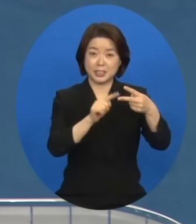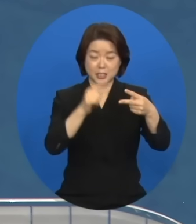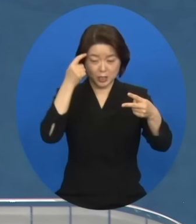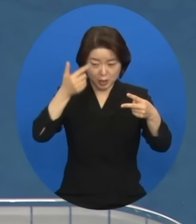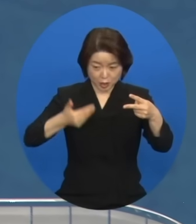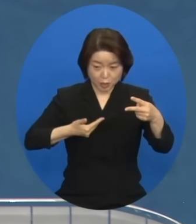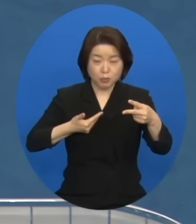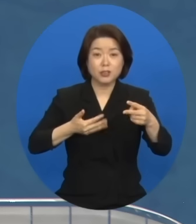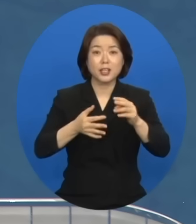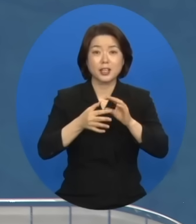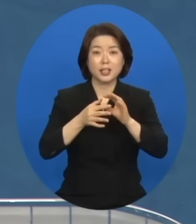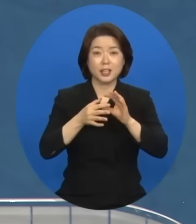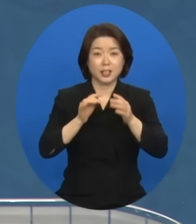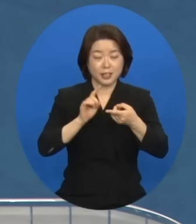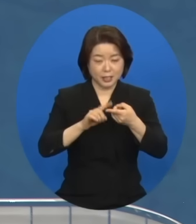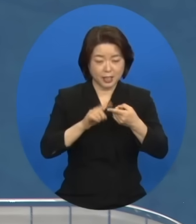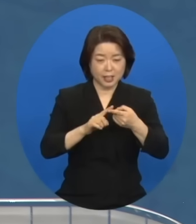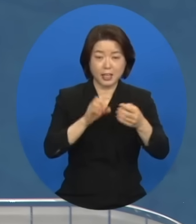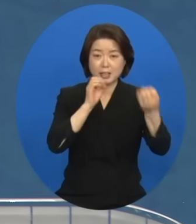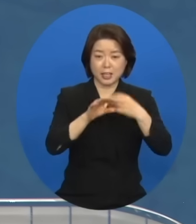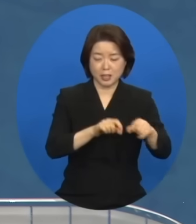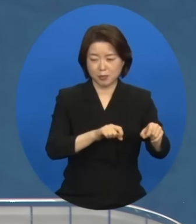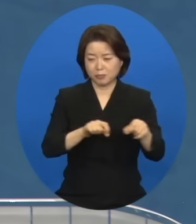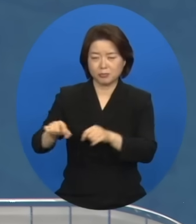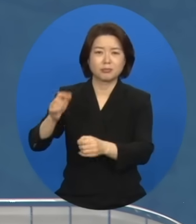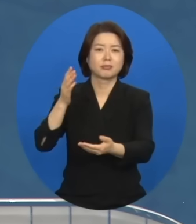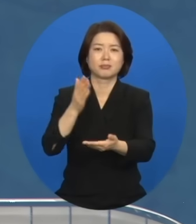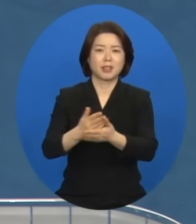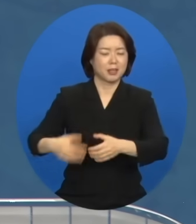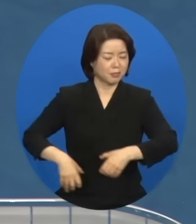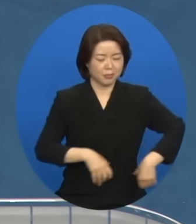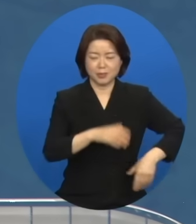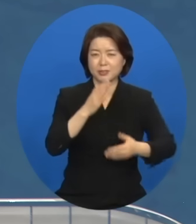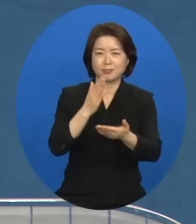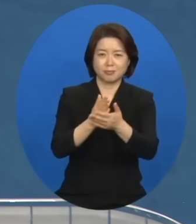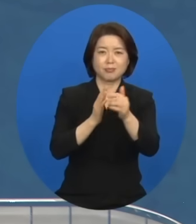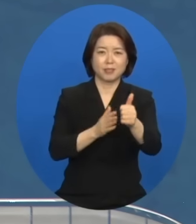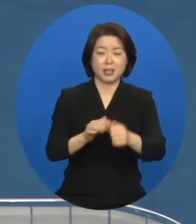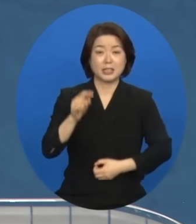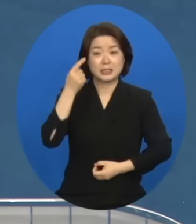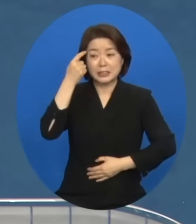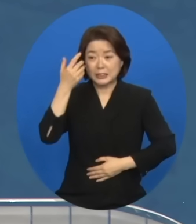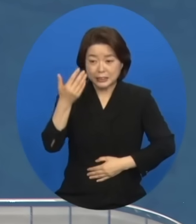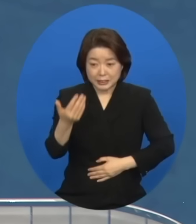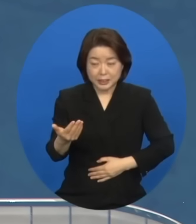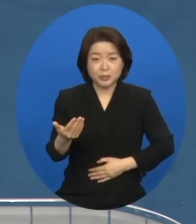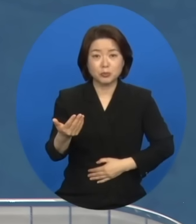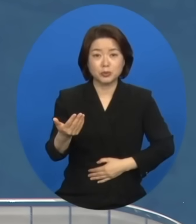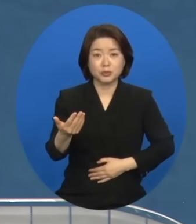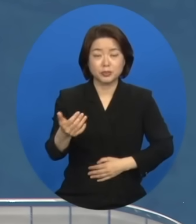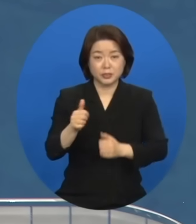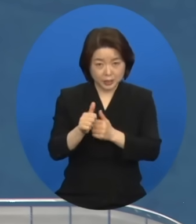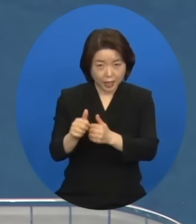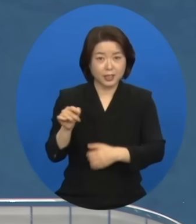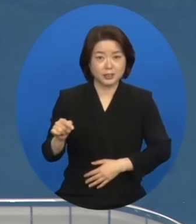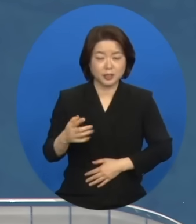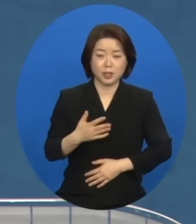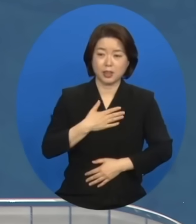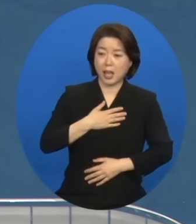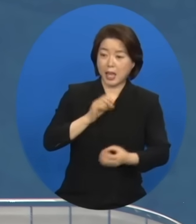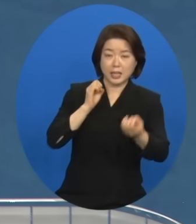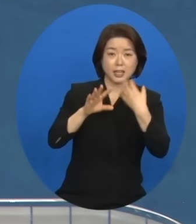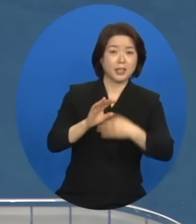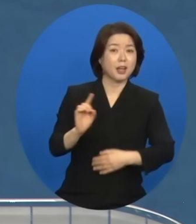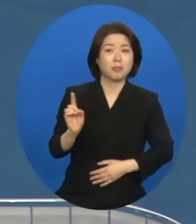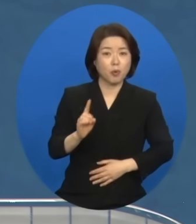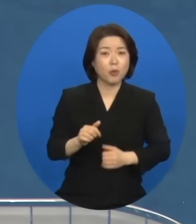대하여 대답을 미루지 마시기 바랍니다. 그 질문의 여하에 따라 어떤 대답을